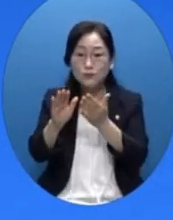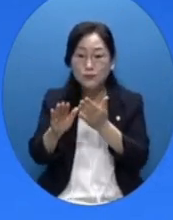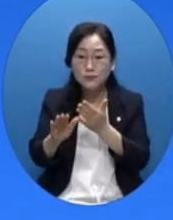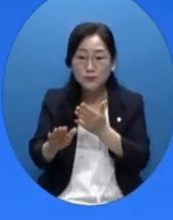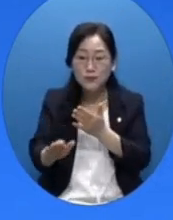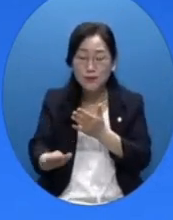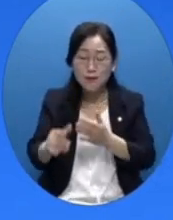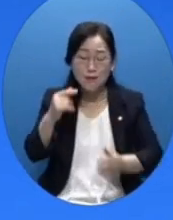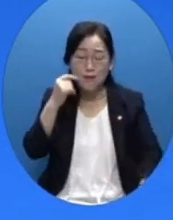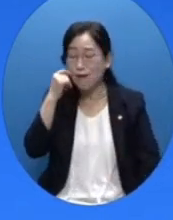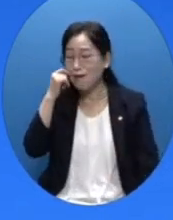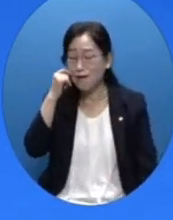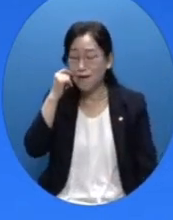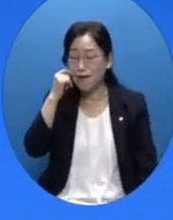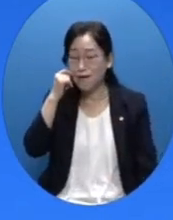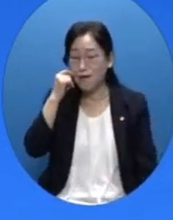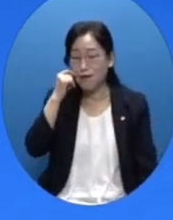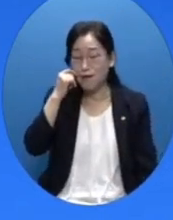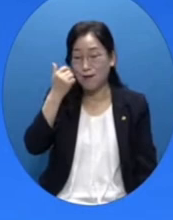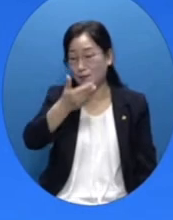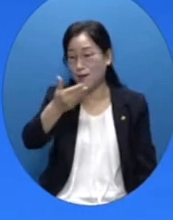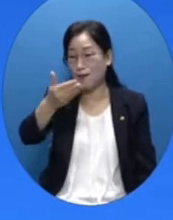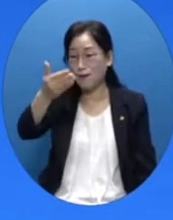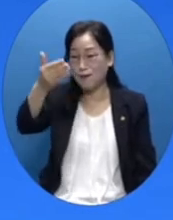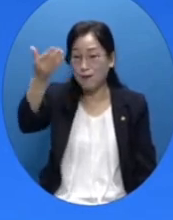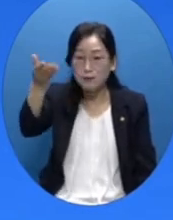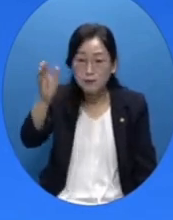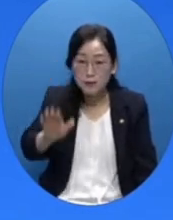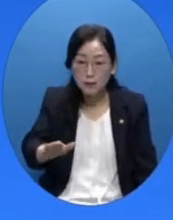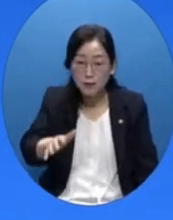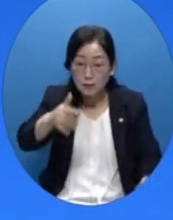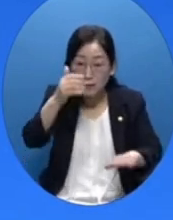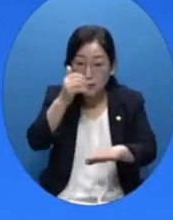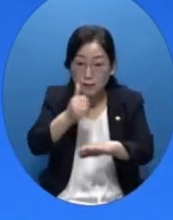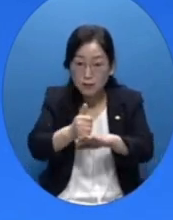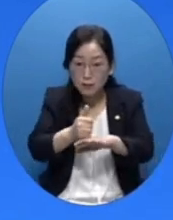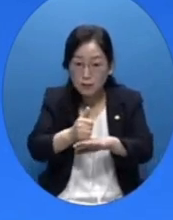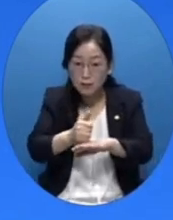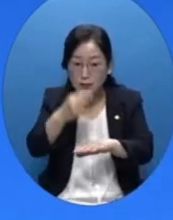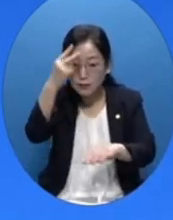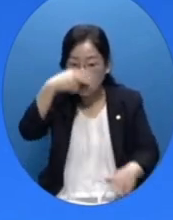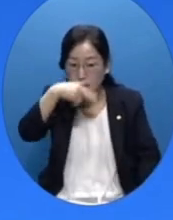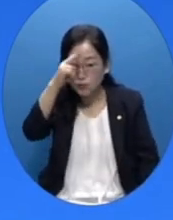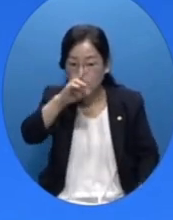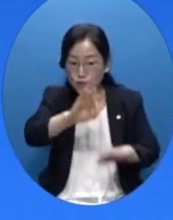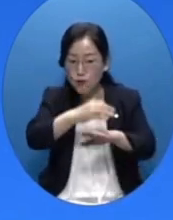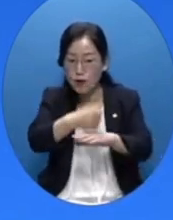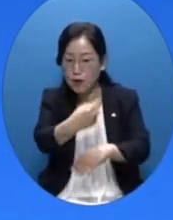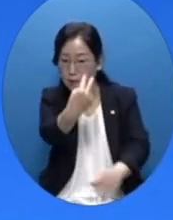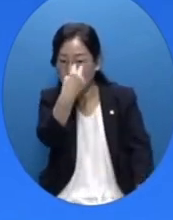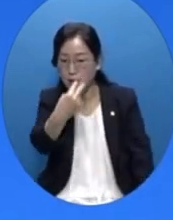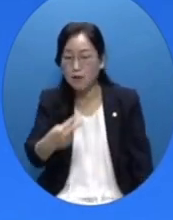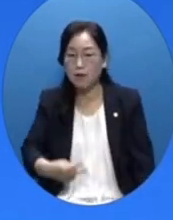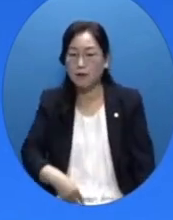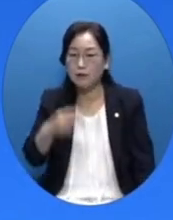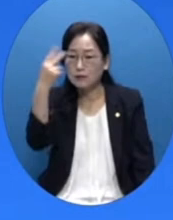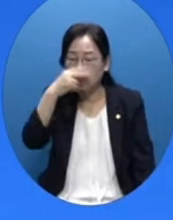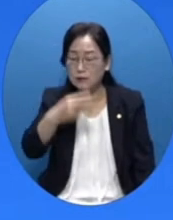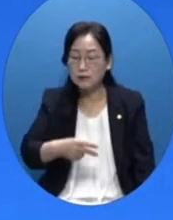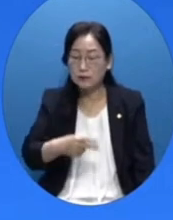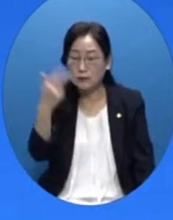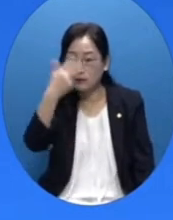인기가 하늘을 찌를 듯 했지만 그게 돌아 옷은 시기와 질투 죽음의 위협과